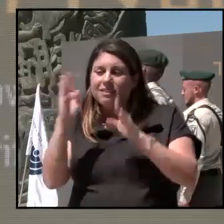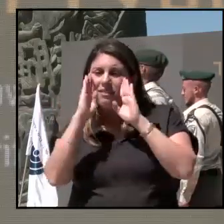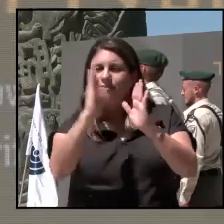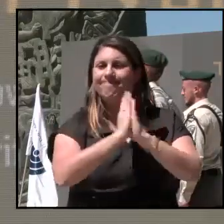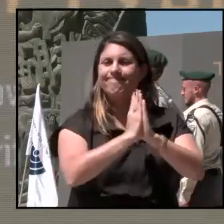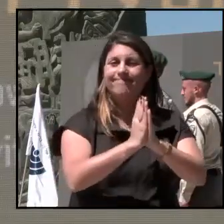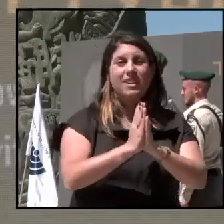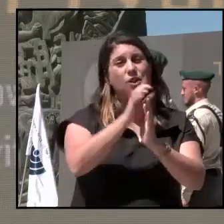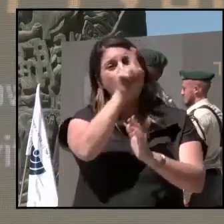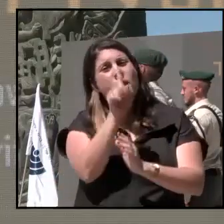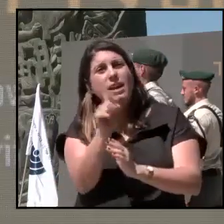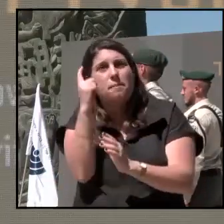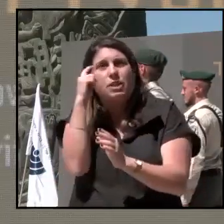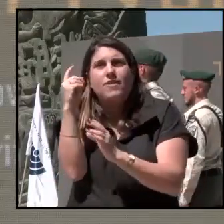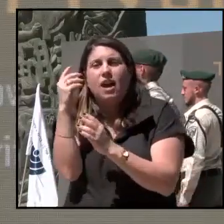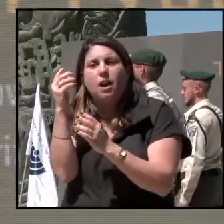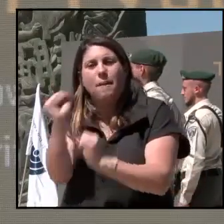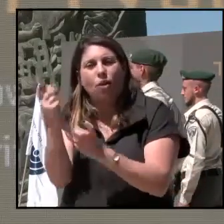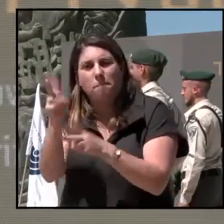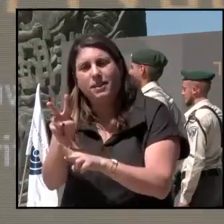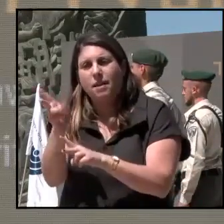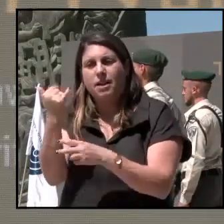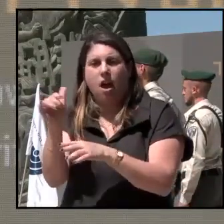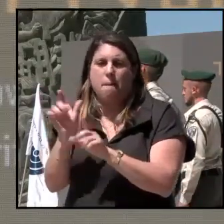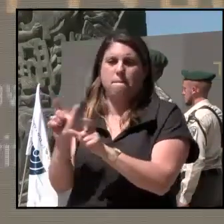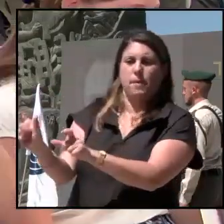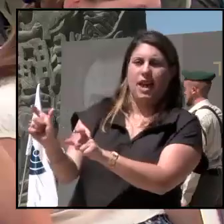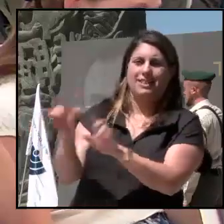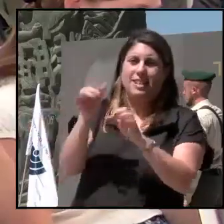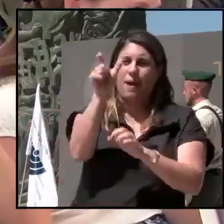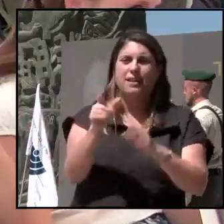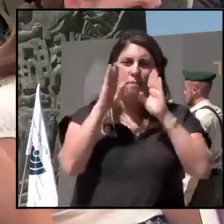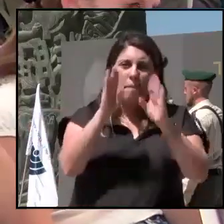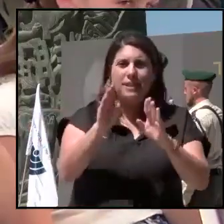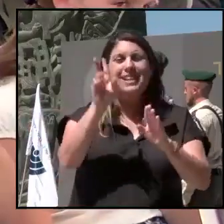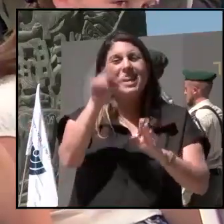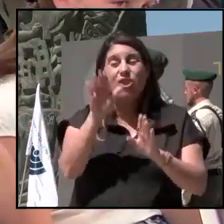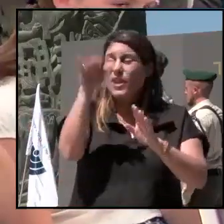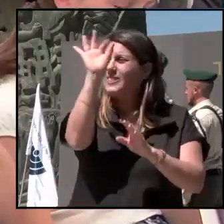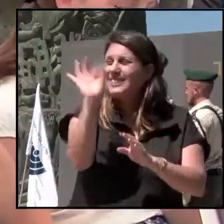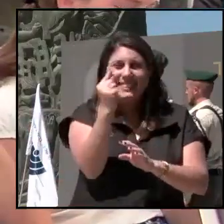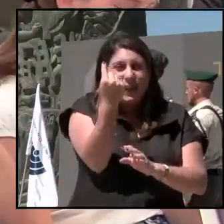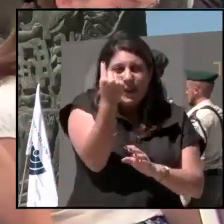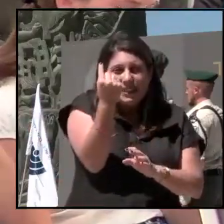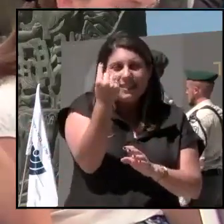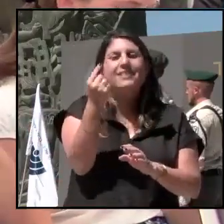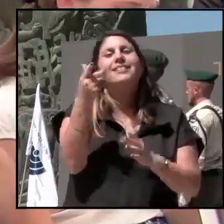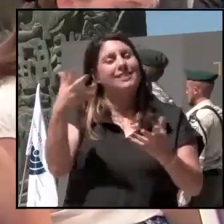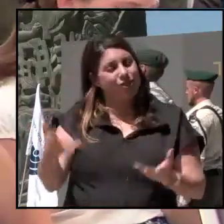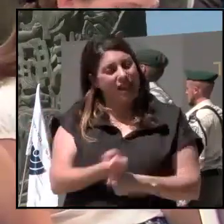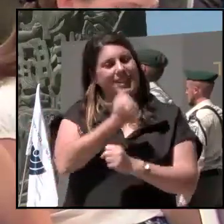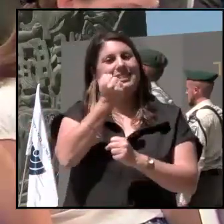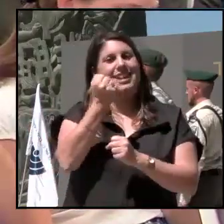כזו אולי הייתה משתקת אותם. כל עוד שאדם מאמין שיש לו אלפית של סיכוי שיצא מזה